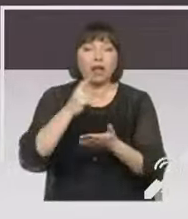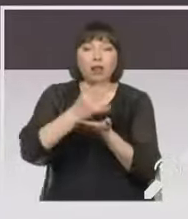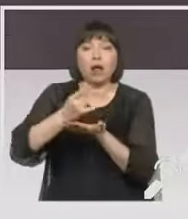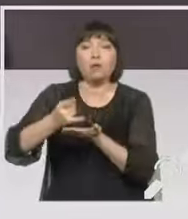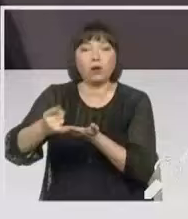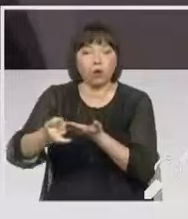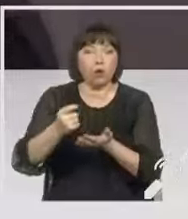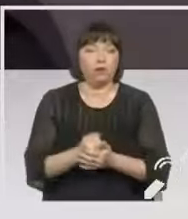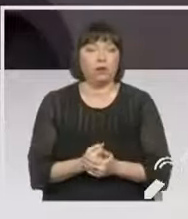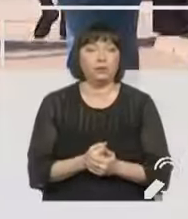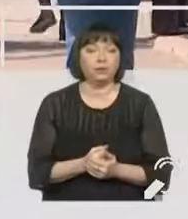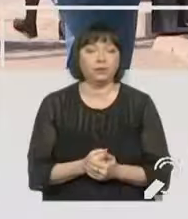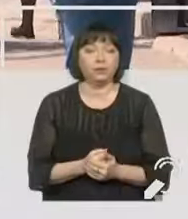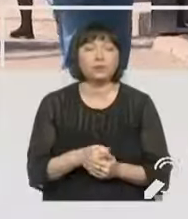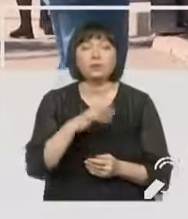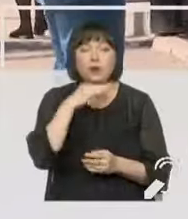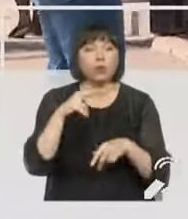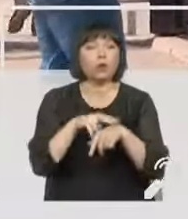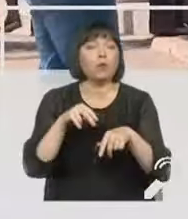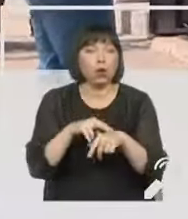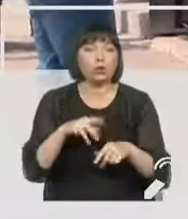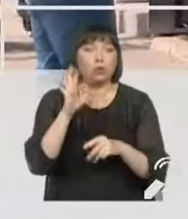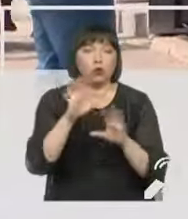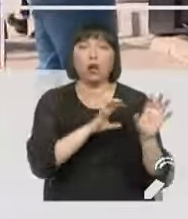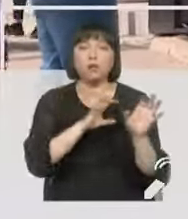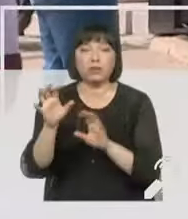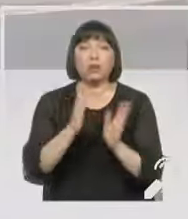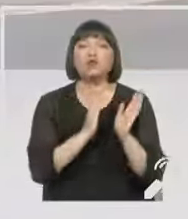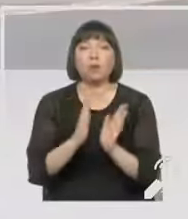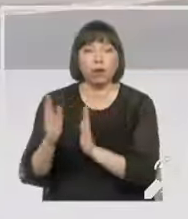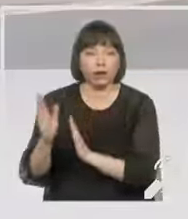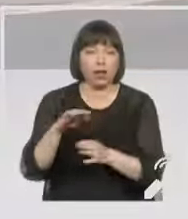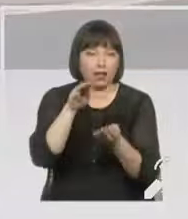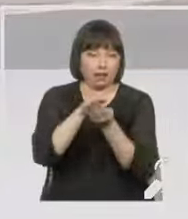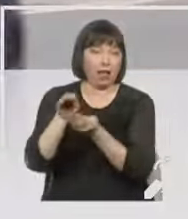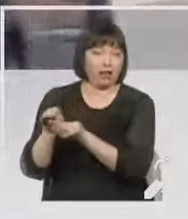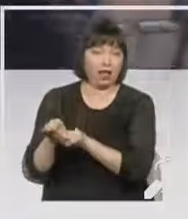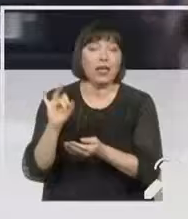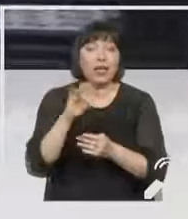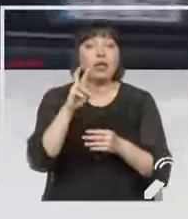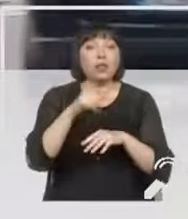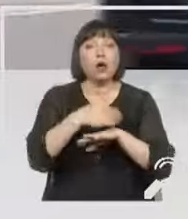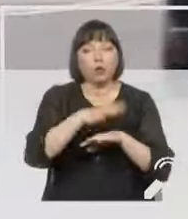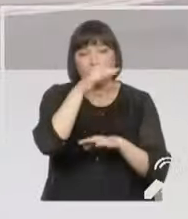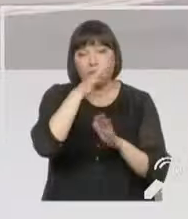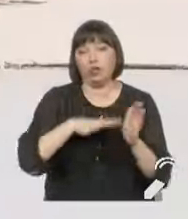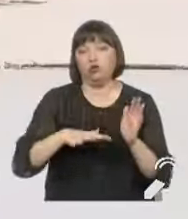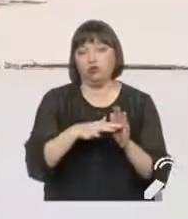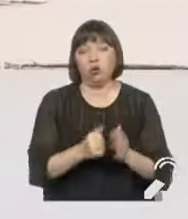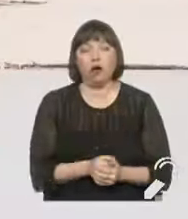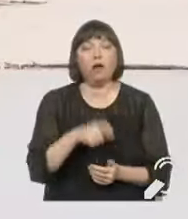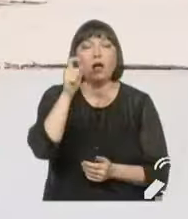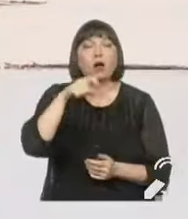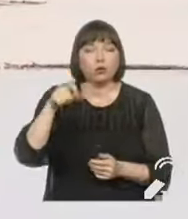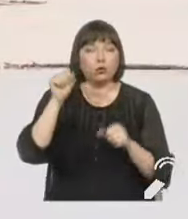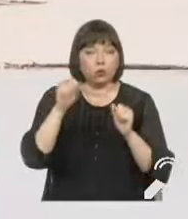parcare pentru transportul privat. Zeci de polițiști vor asigura ordinea publică la cimitire, dar și pe străzile Chișinăului.